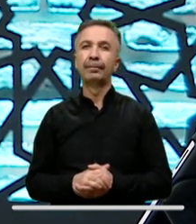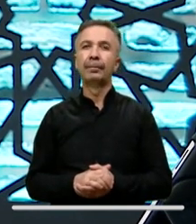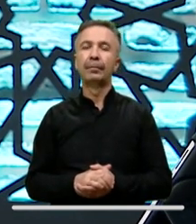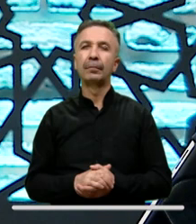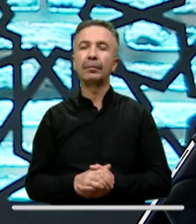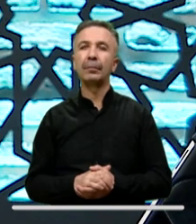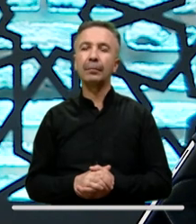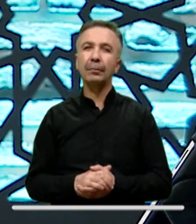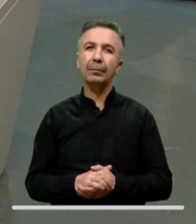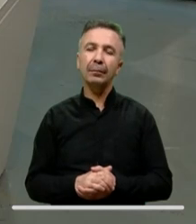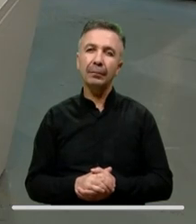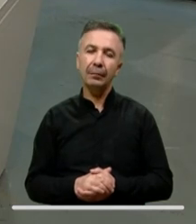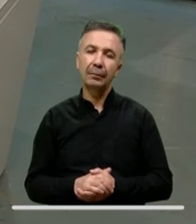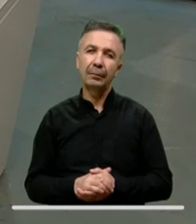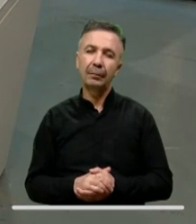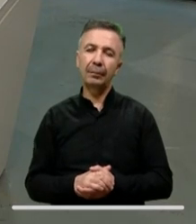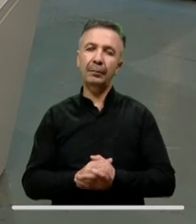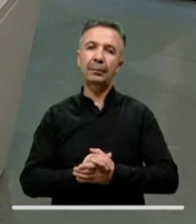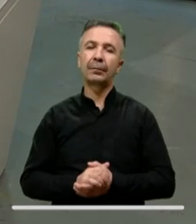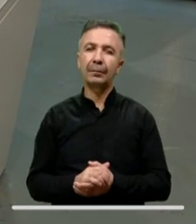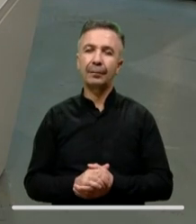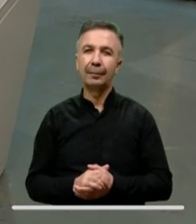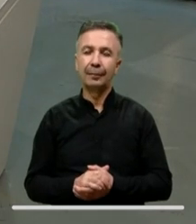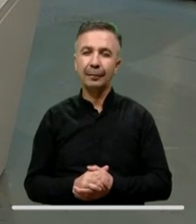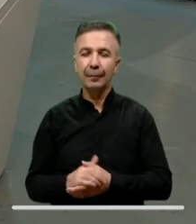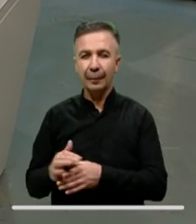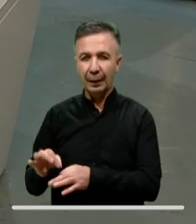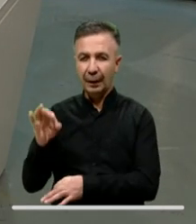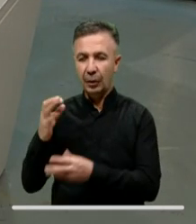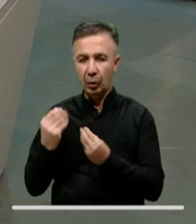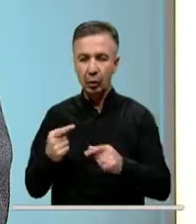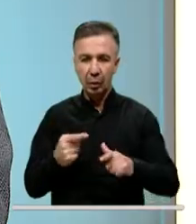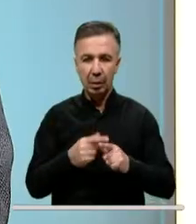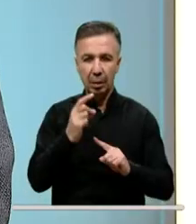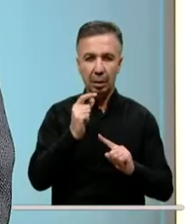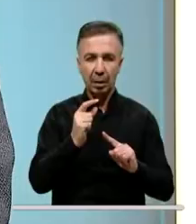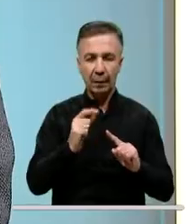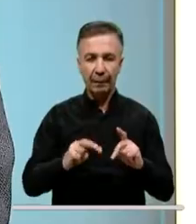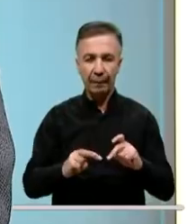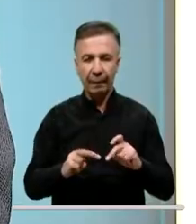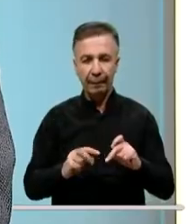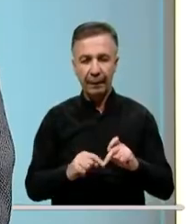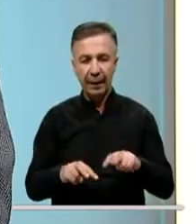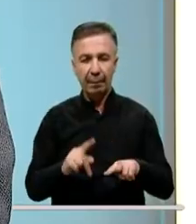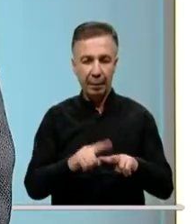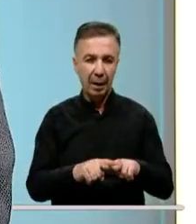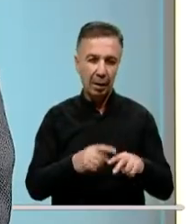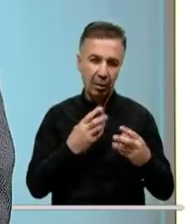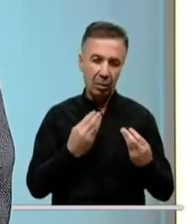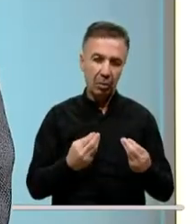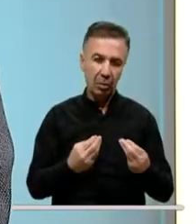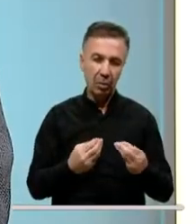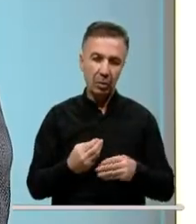selam ediyoruz. Hayırlı akşamlar. Ne dersiniz hocam? İşte kişi olsun, firma olsun Müslüman ahde